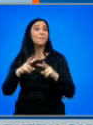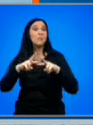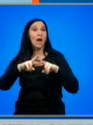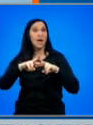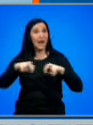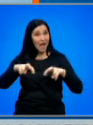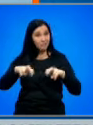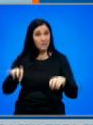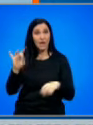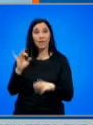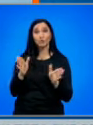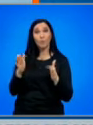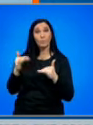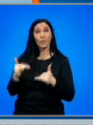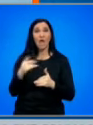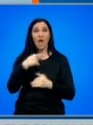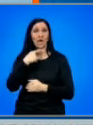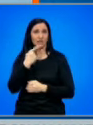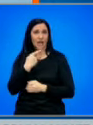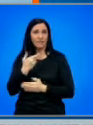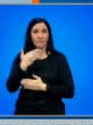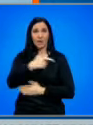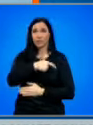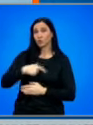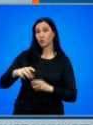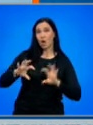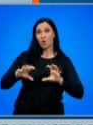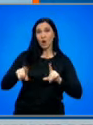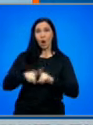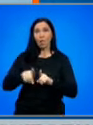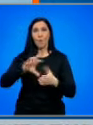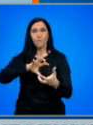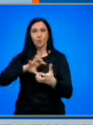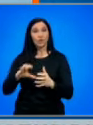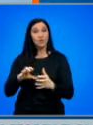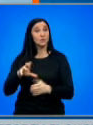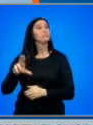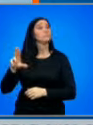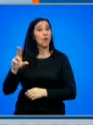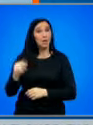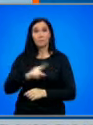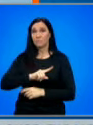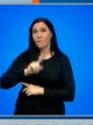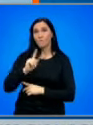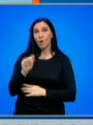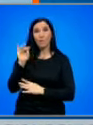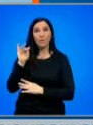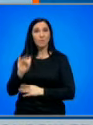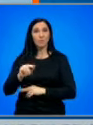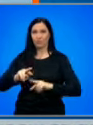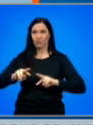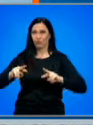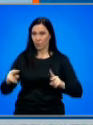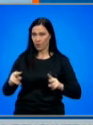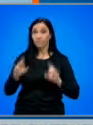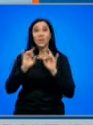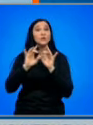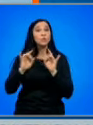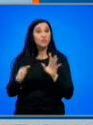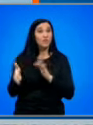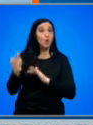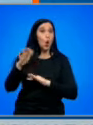разпита Рашков определил изказванията си пред Националното радио като политически и е заявил, че не могат да бъдат други.